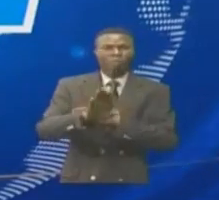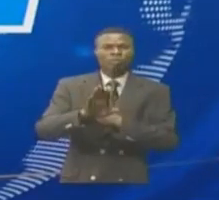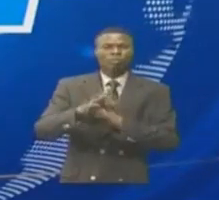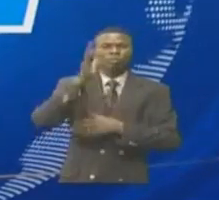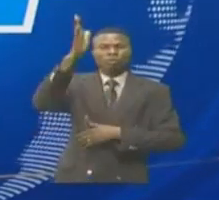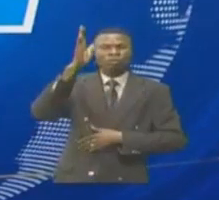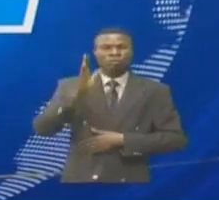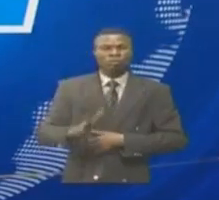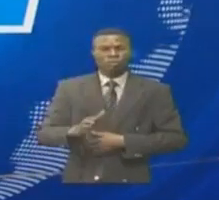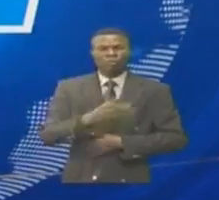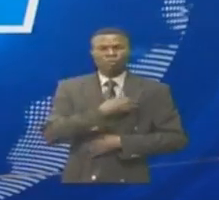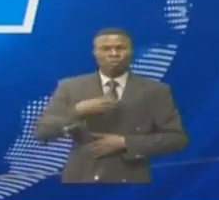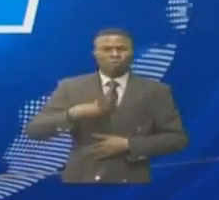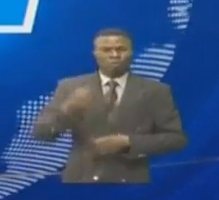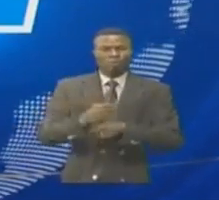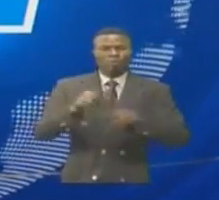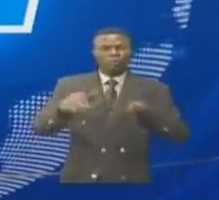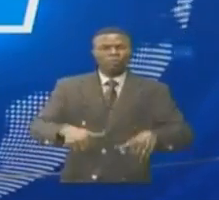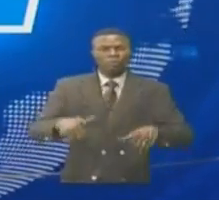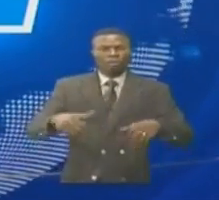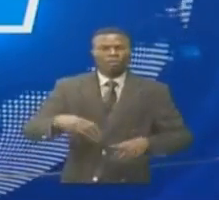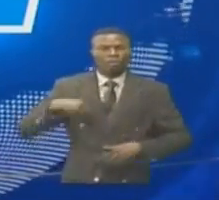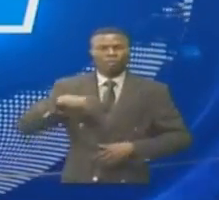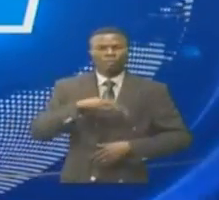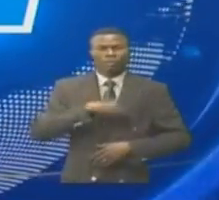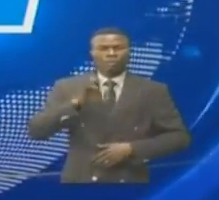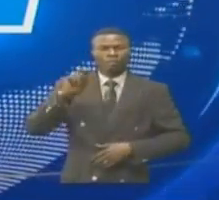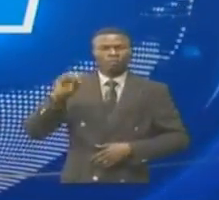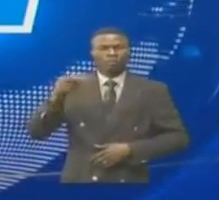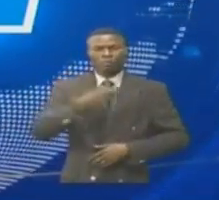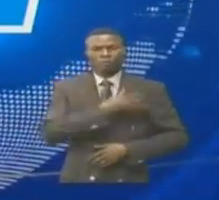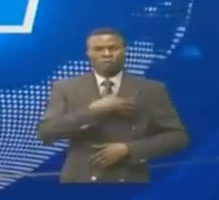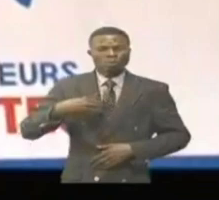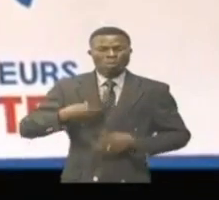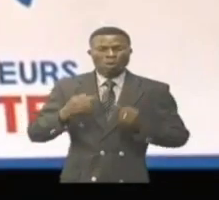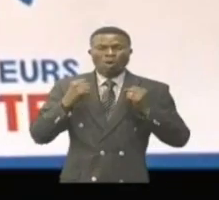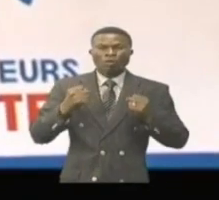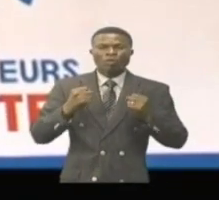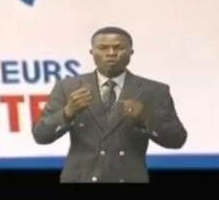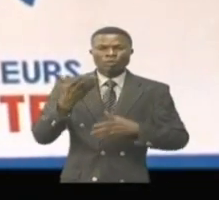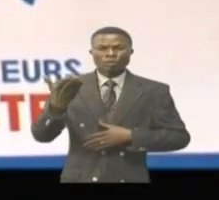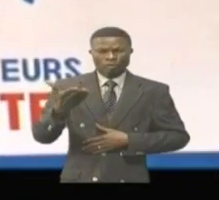500 maraîchères, membres de l'ONG Femmes Brillantes.